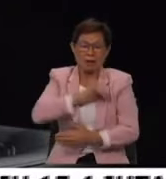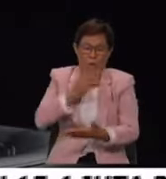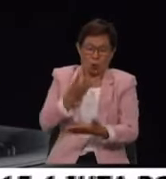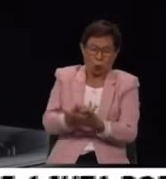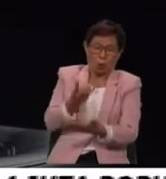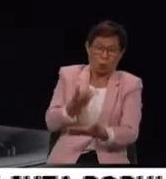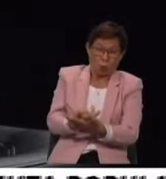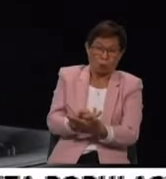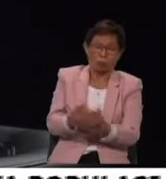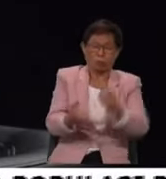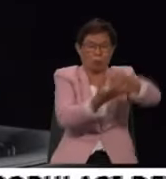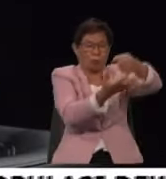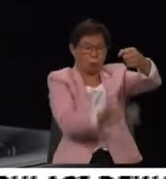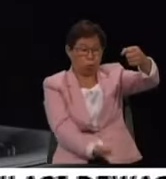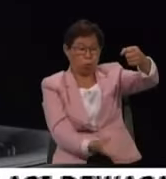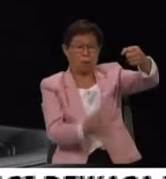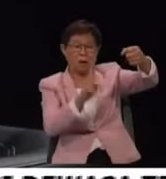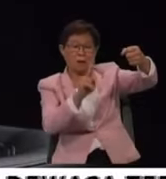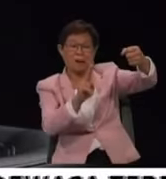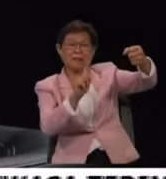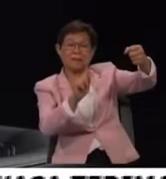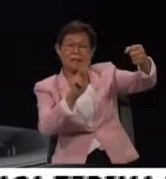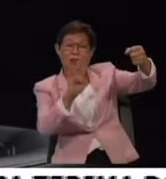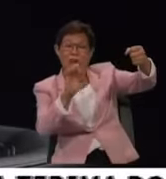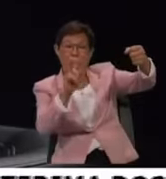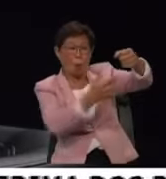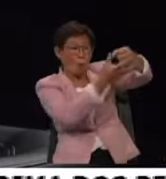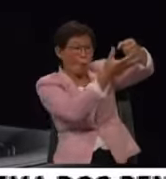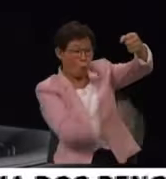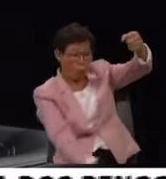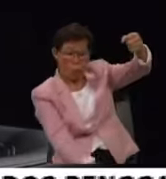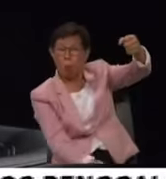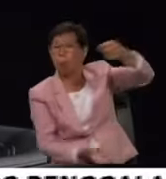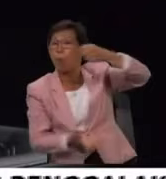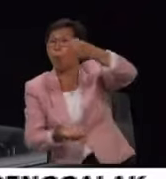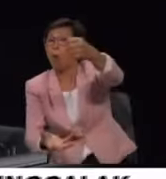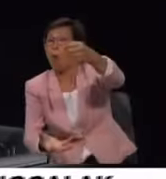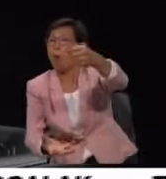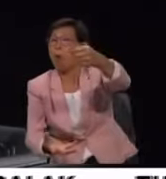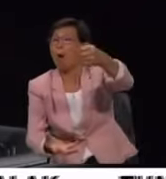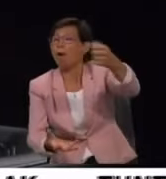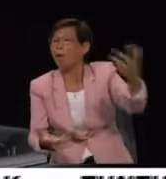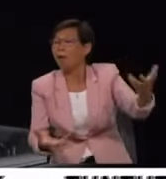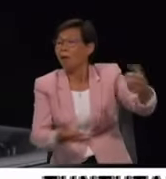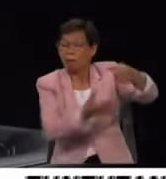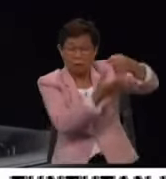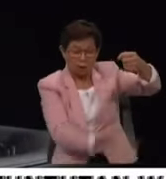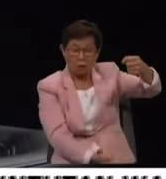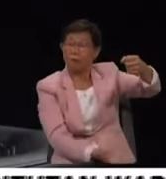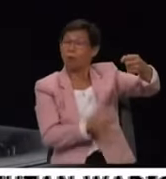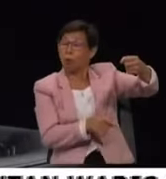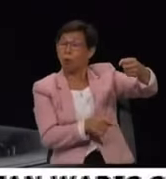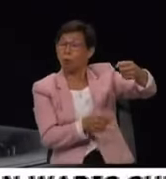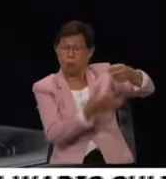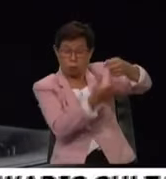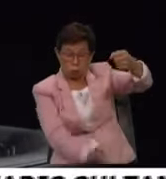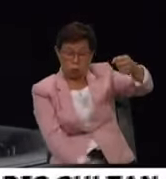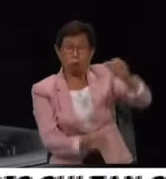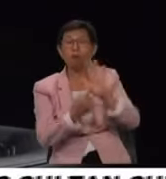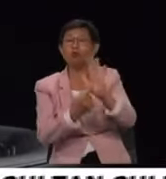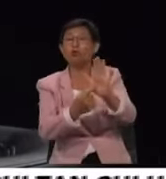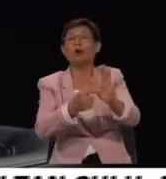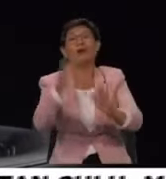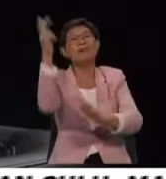er kerana telah memperuntukkan satu peruntukan yang cukup er besar. Ini menunjukkan bukan saja peruntukan besar ini menunjukkan a